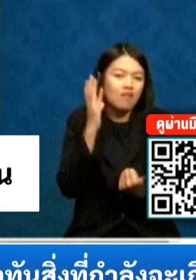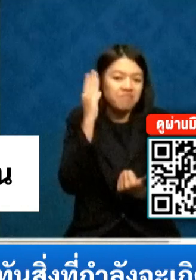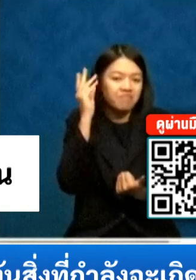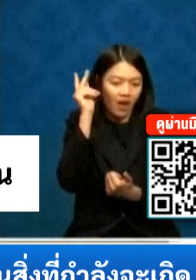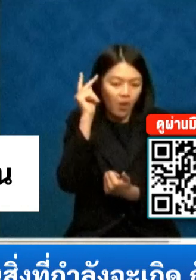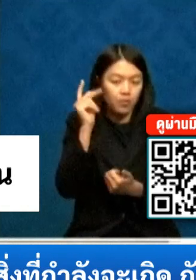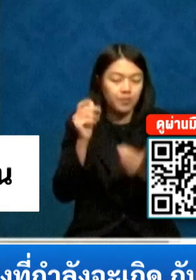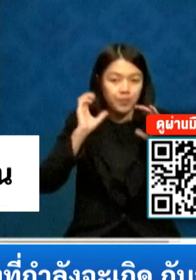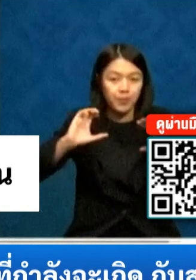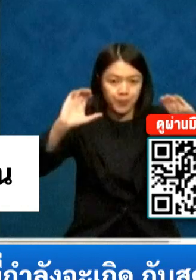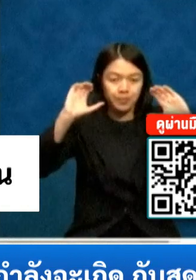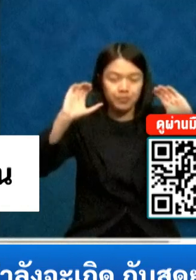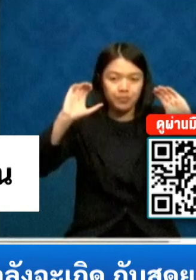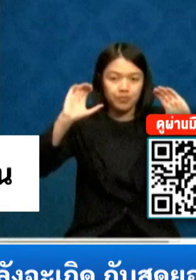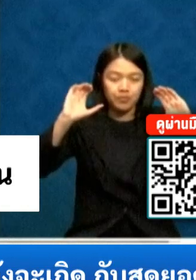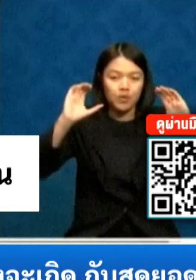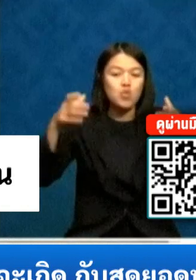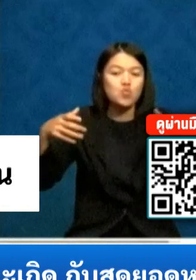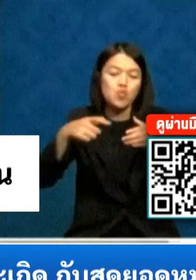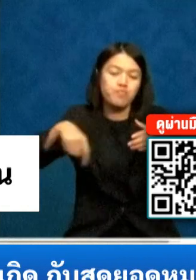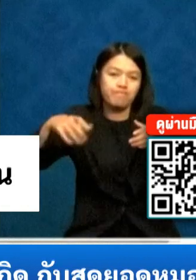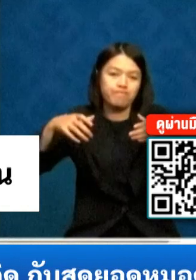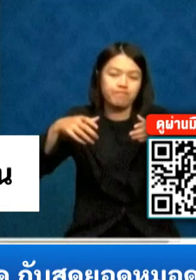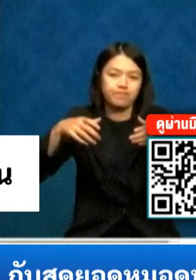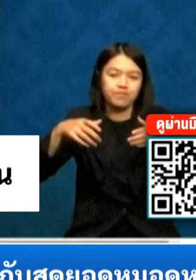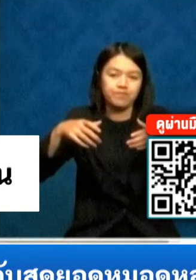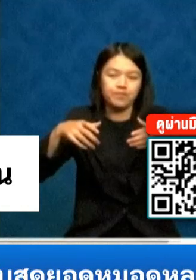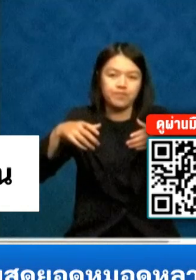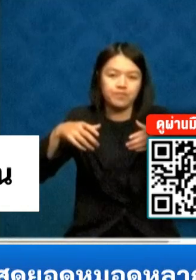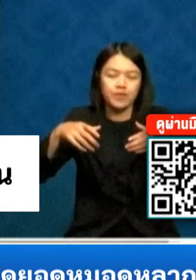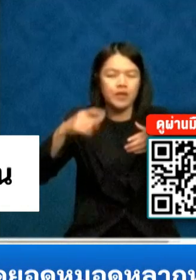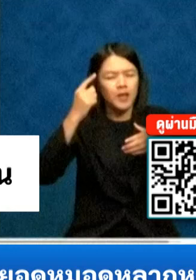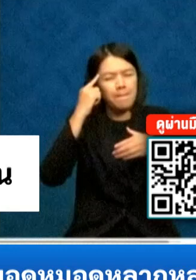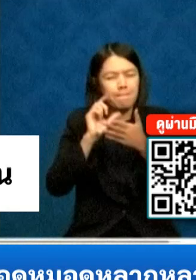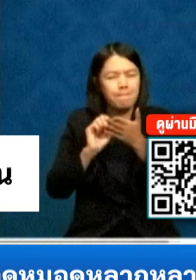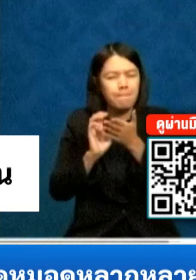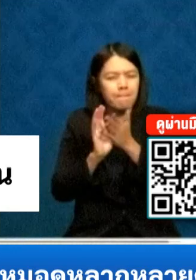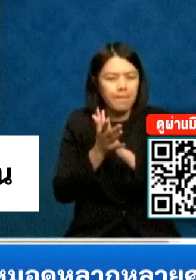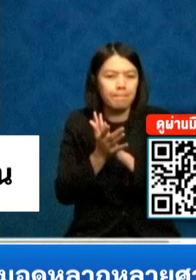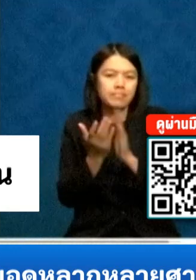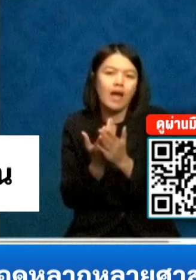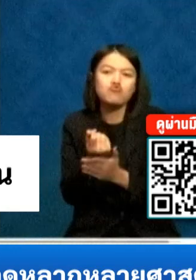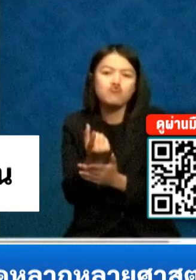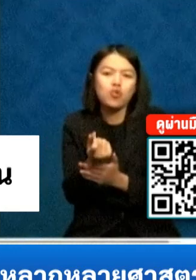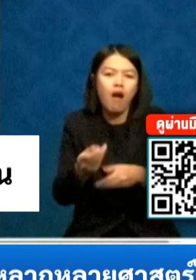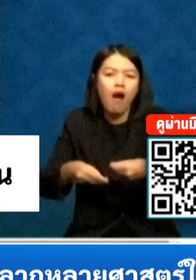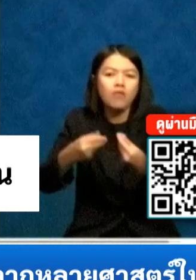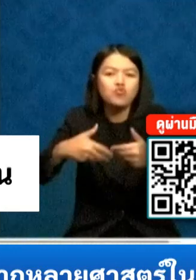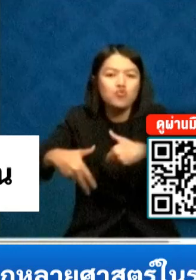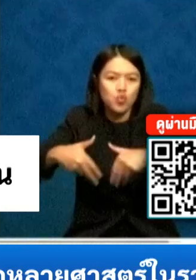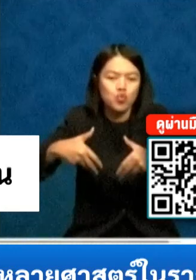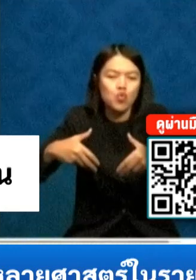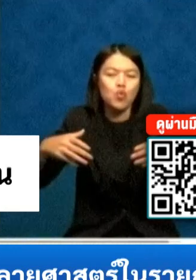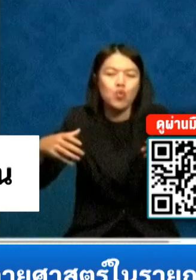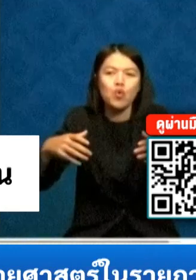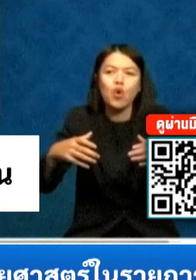ารัฐบาลทั้งคณะจะแปลงมาเป็นเงินสด ให้พี่น้องประชาชน